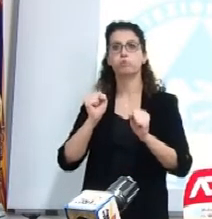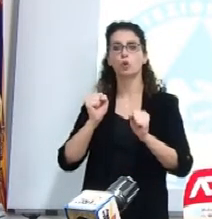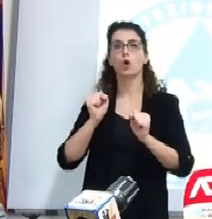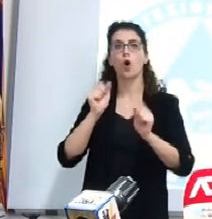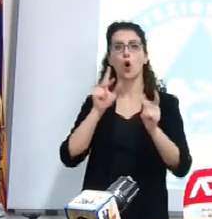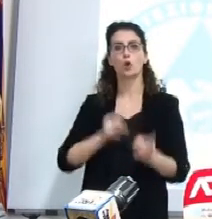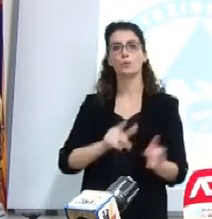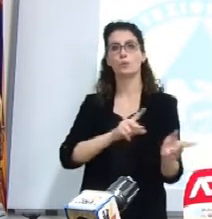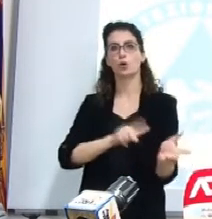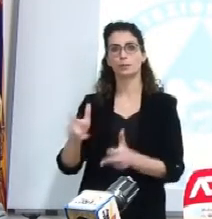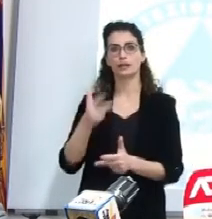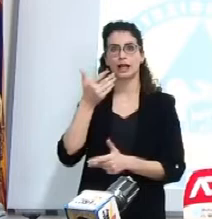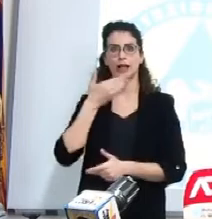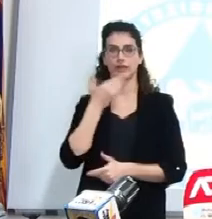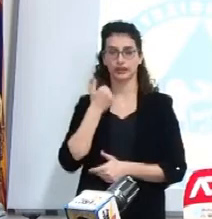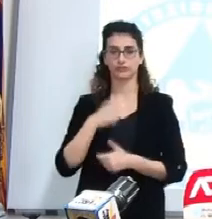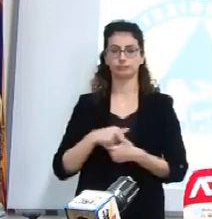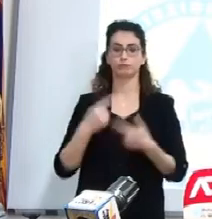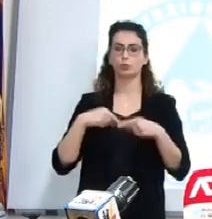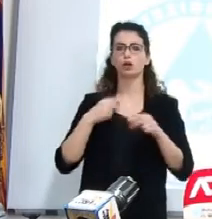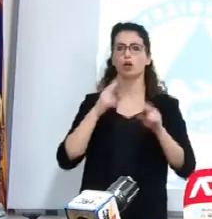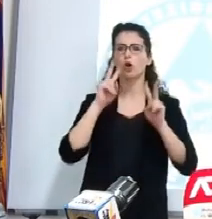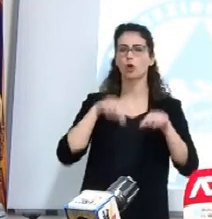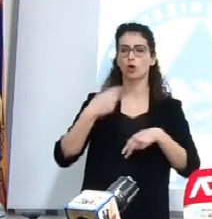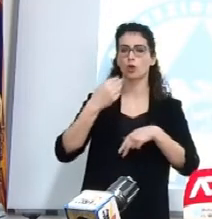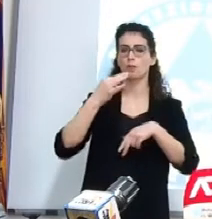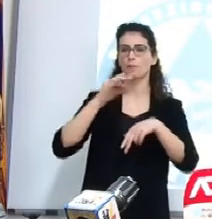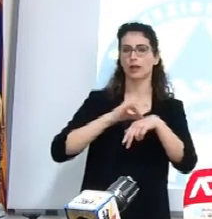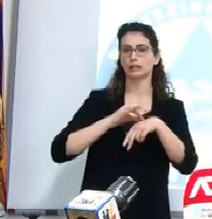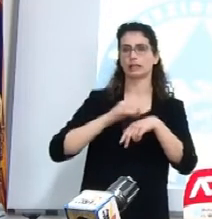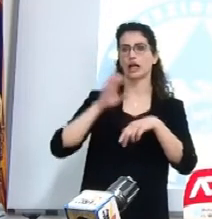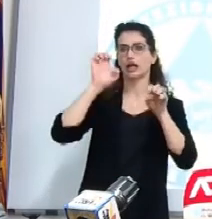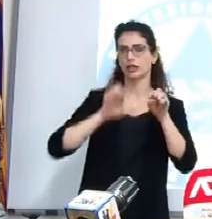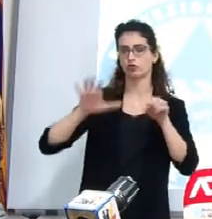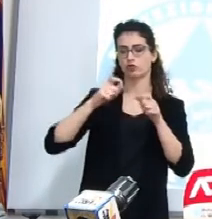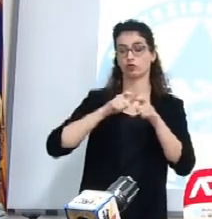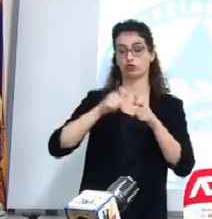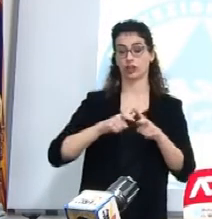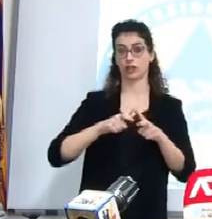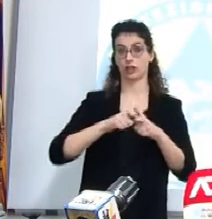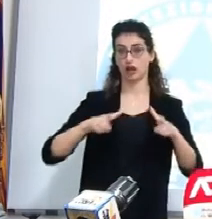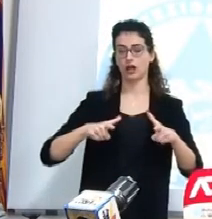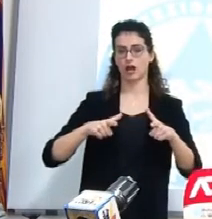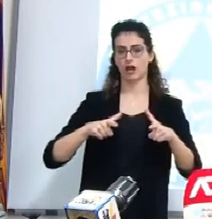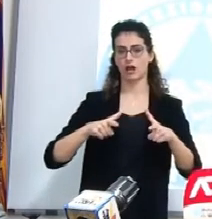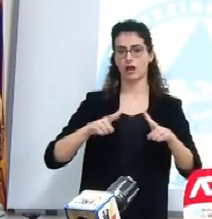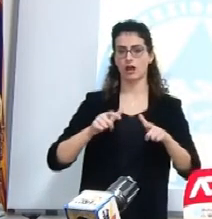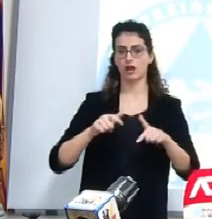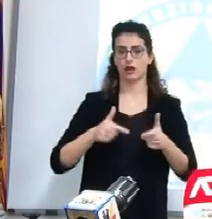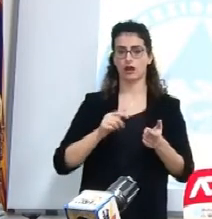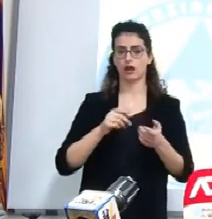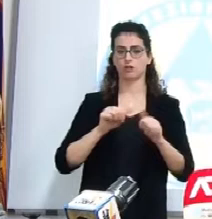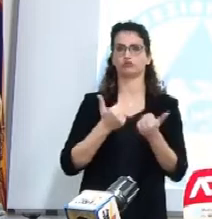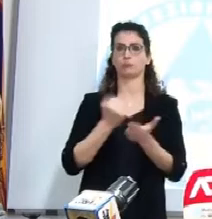controllo della malattia a livello della regione della città fa una differenza estremamente importante a